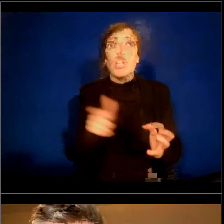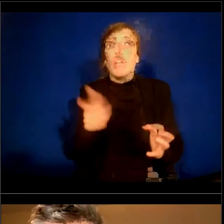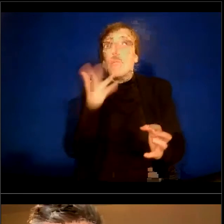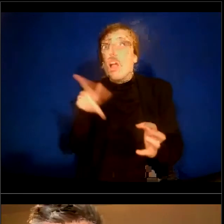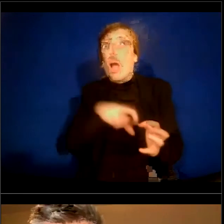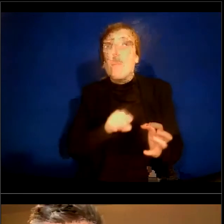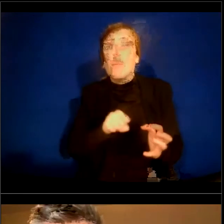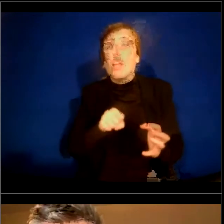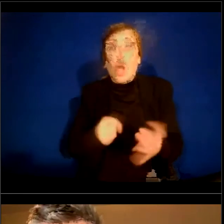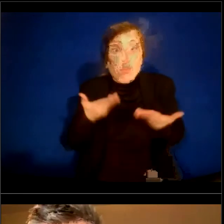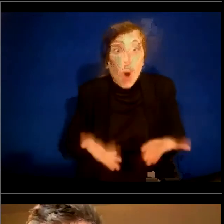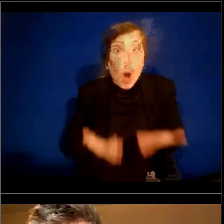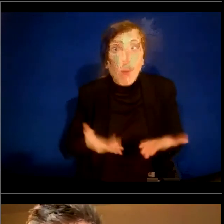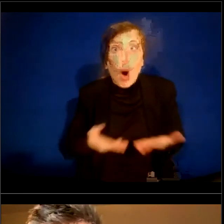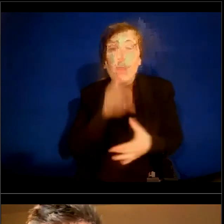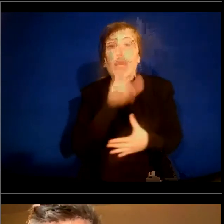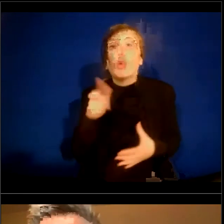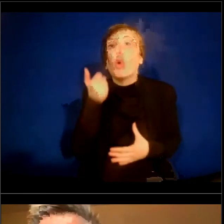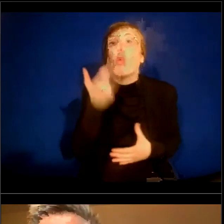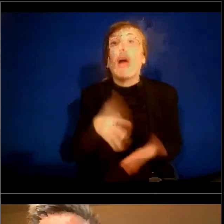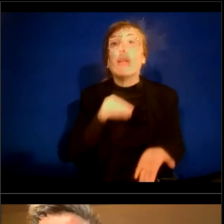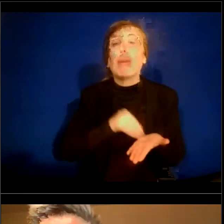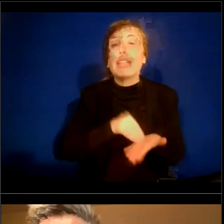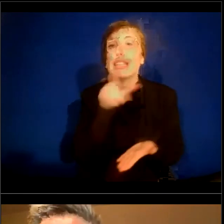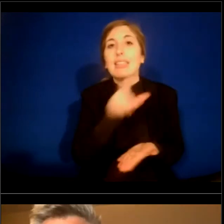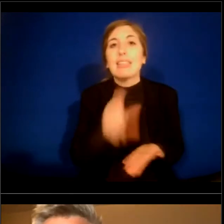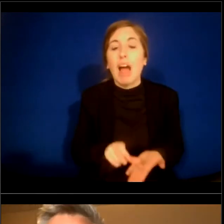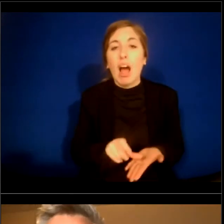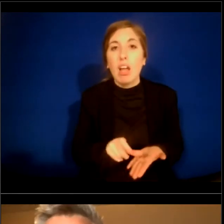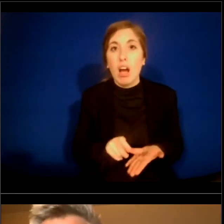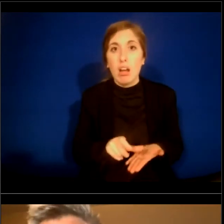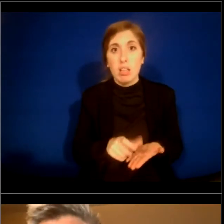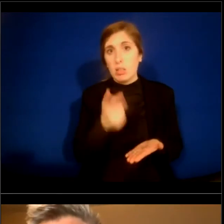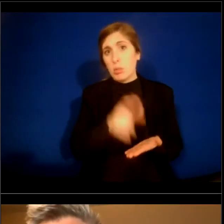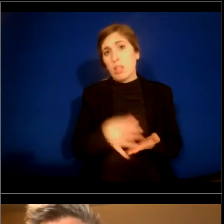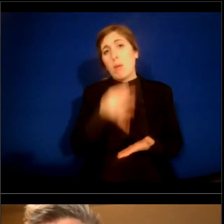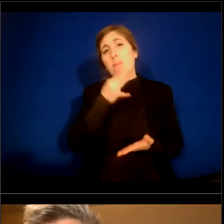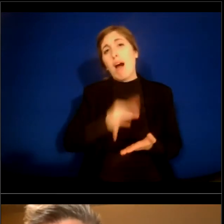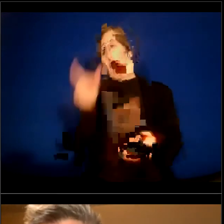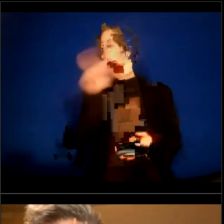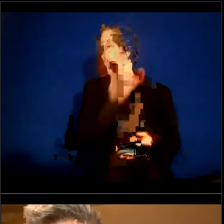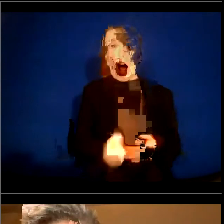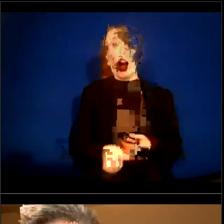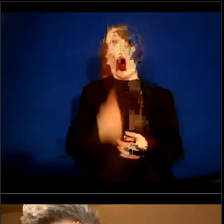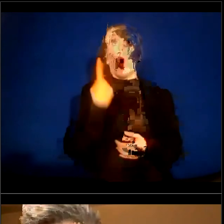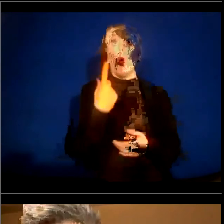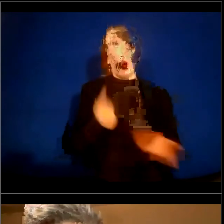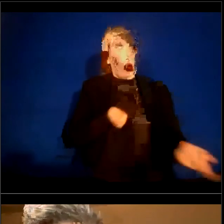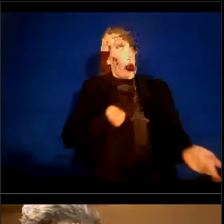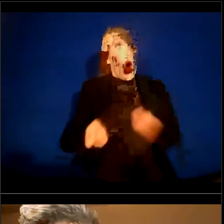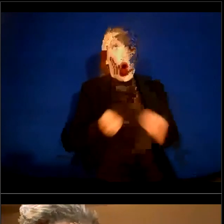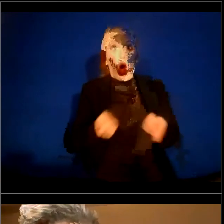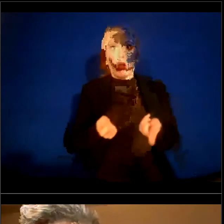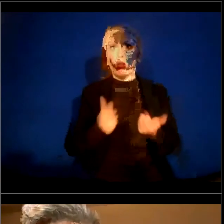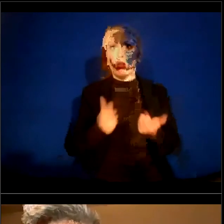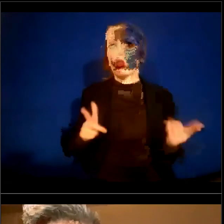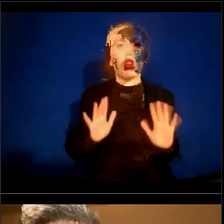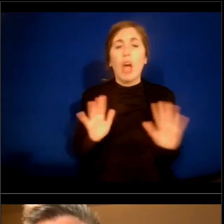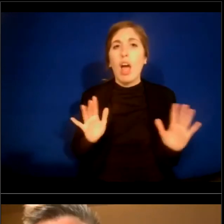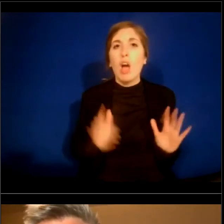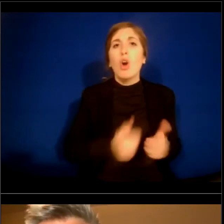l'abitudine a non collaborare. E quindi sarà davvero, credo, che riesce con fondi propri, perché fondi pubblici